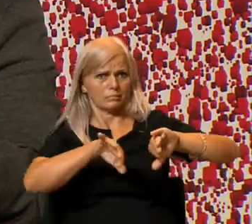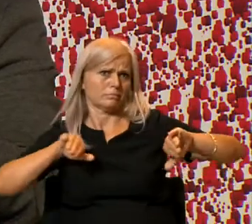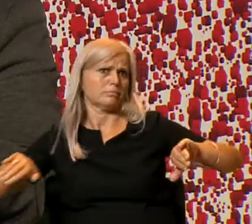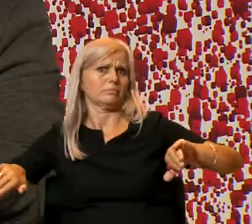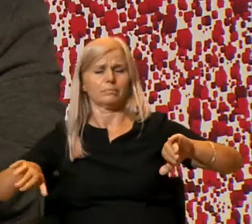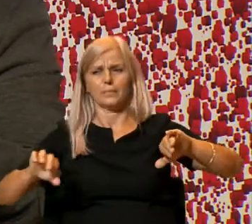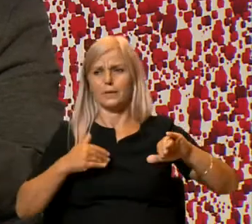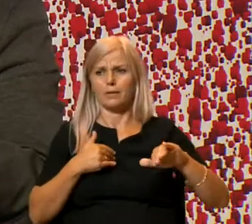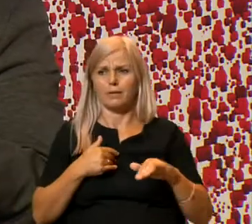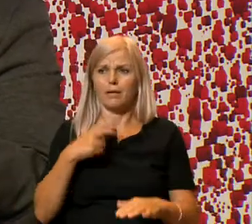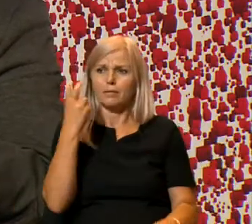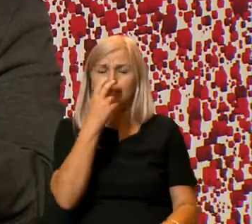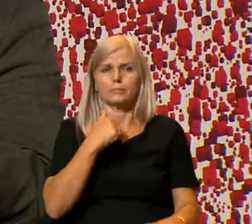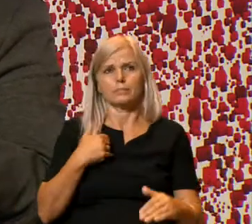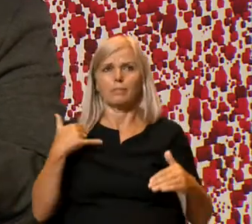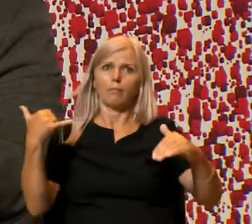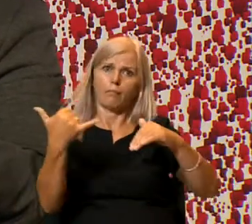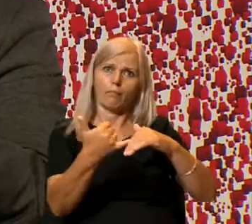bardzo ciekawe.